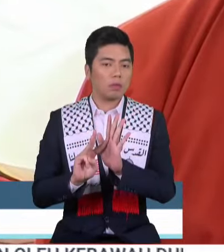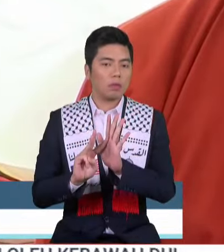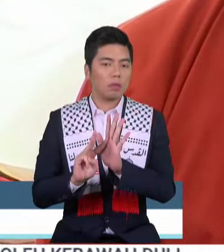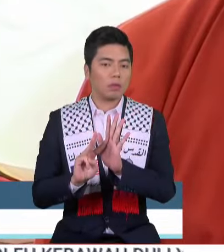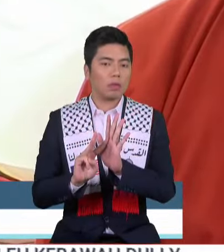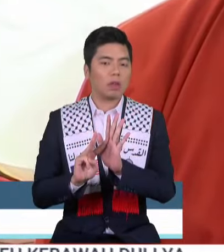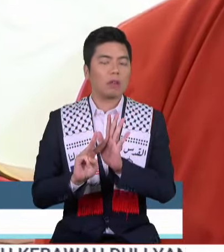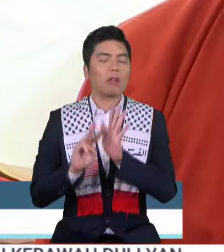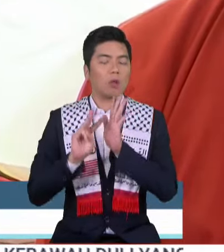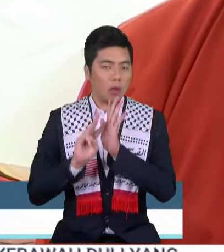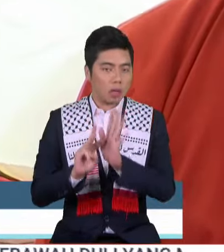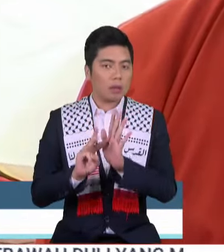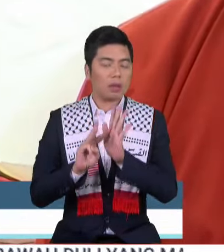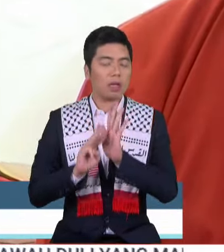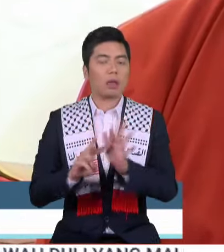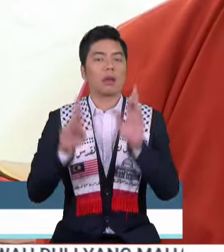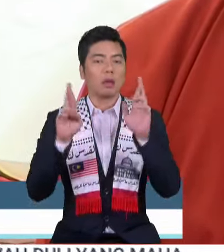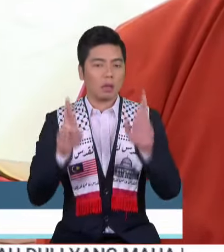medium rakyat ini